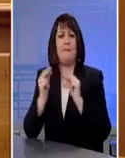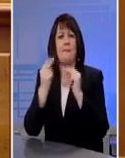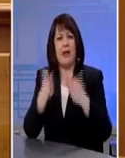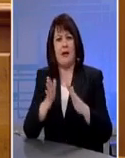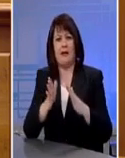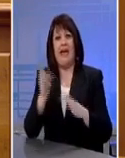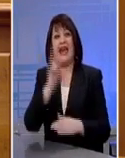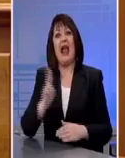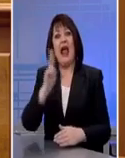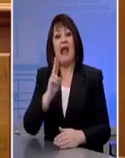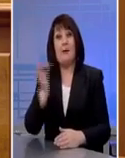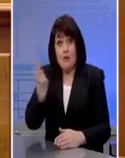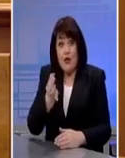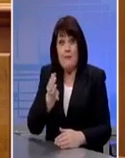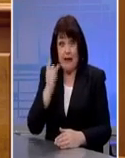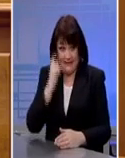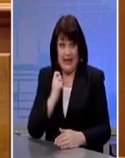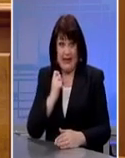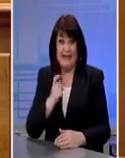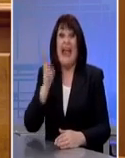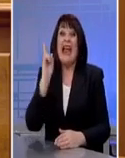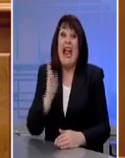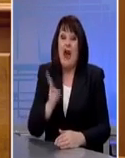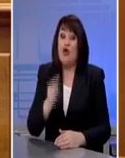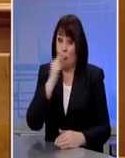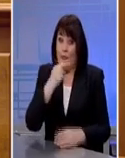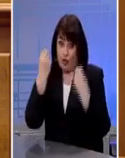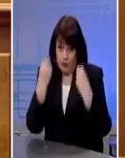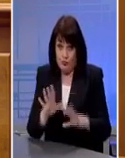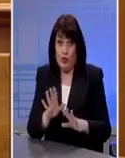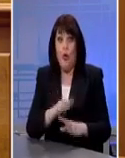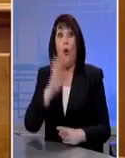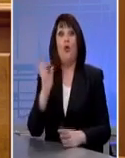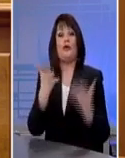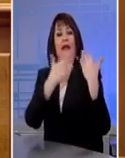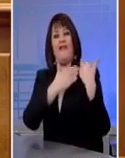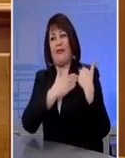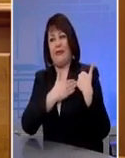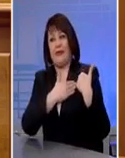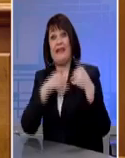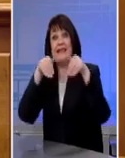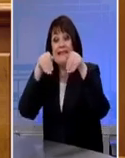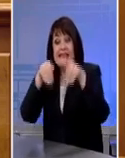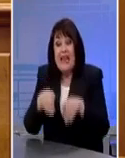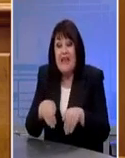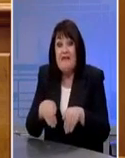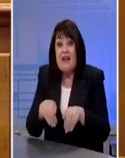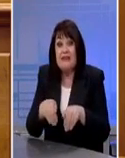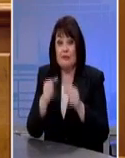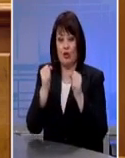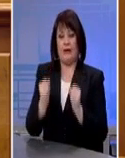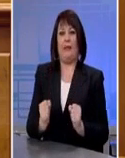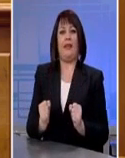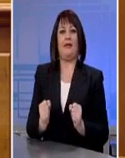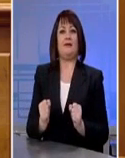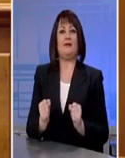Γιώργο Ράλη και ξέρετε τι μου είπε. Και ο πιο κακός να είναι πρωθυπουργός, όταν αναλαμβάνει, σέβεται λίγο την καρέκλα που